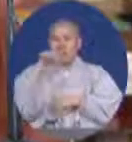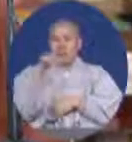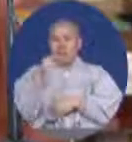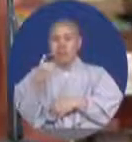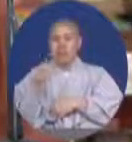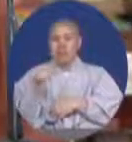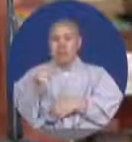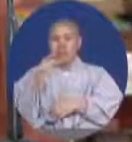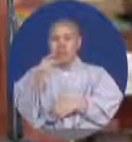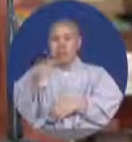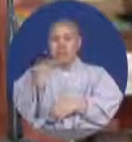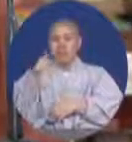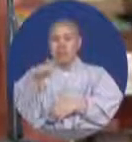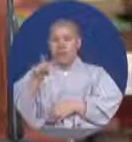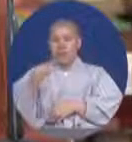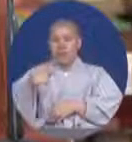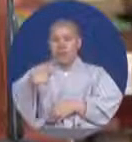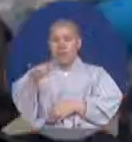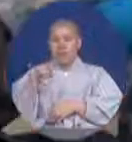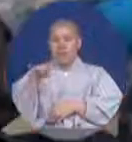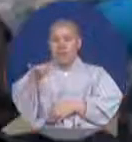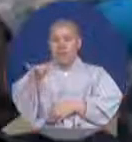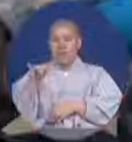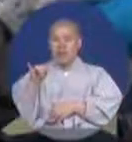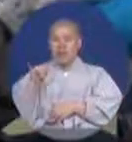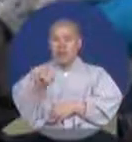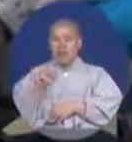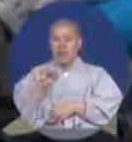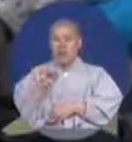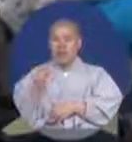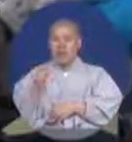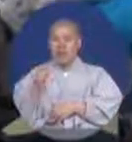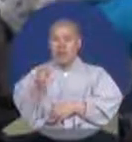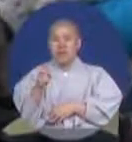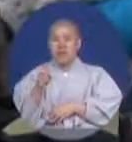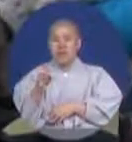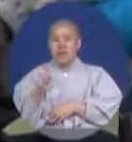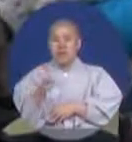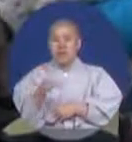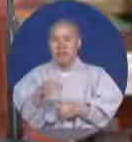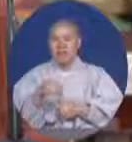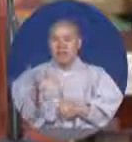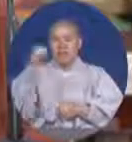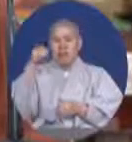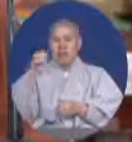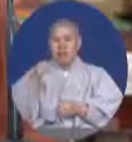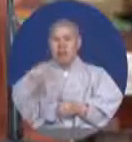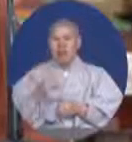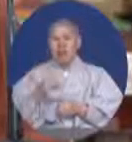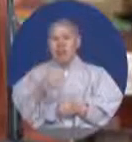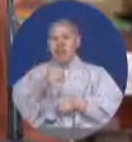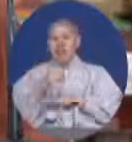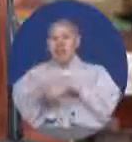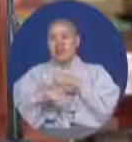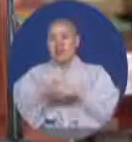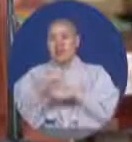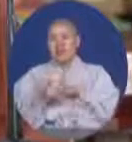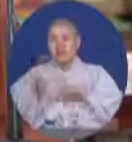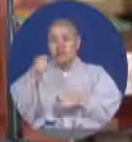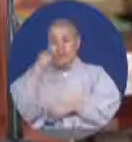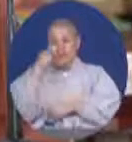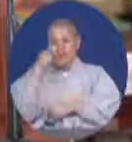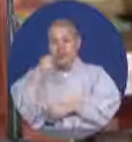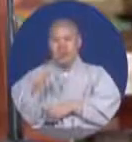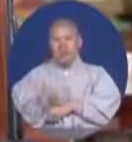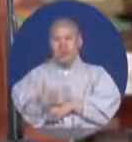꼭두각시. 꼭두각시가 뭐예요? 인형이죠. 위에서 잡아당기면 탁 올라가고 또 놓고 꼭두각시다 이